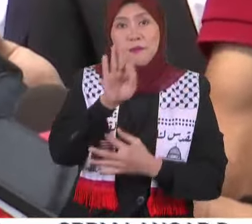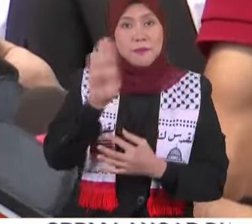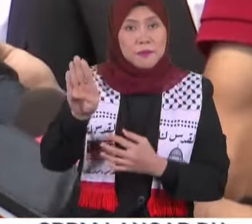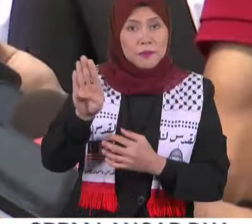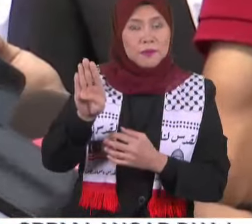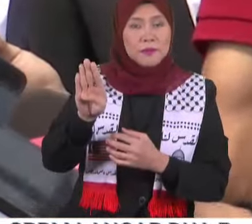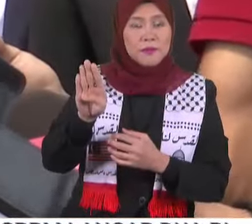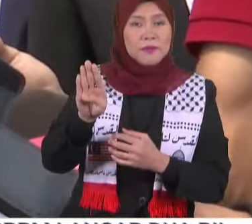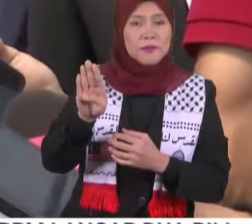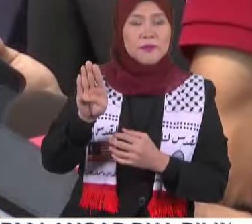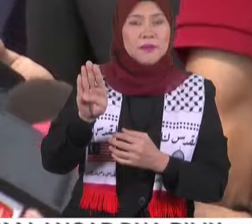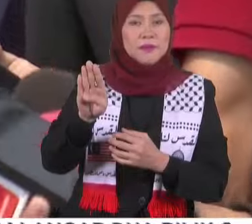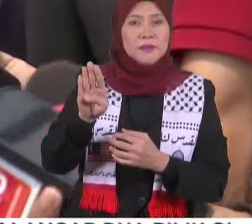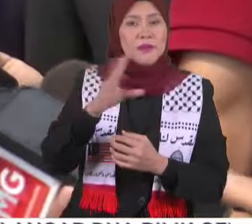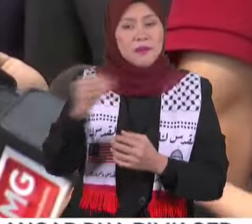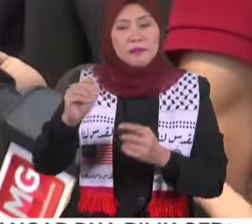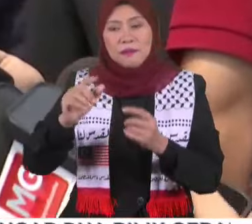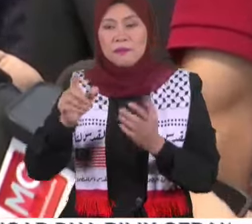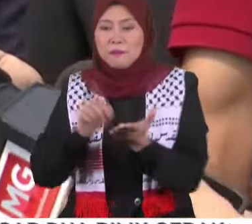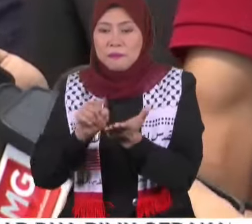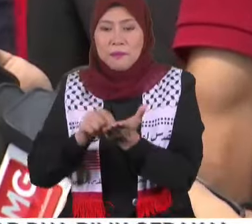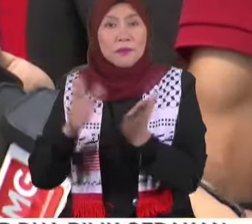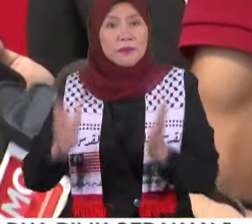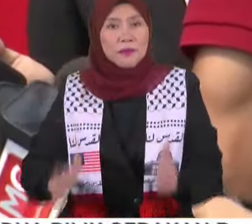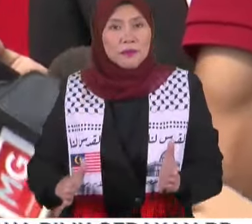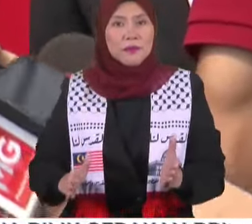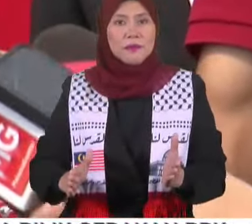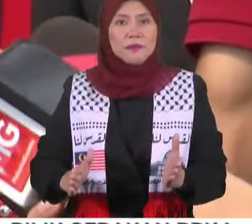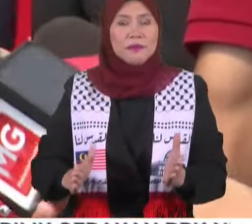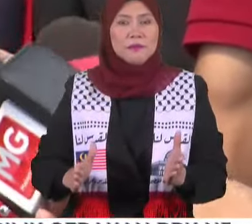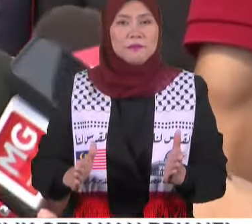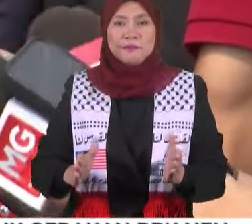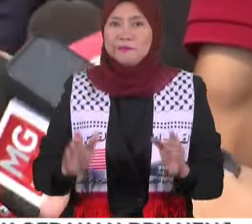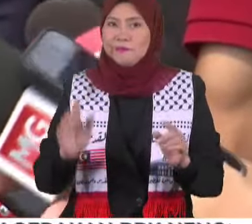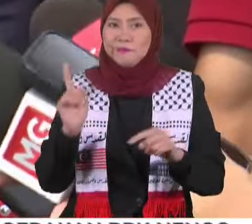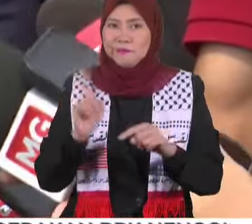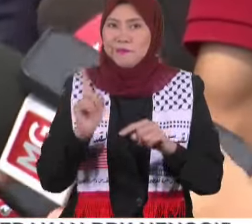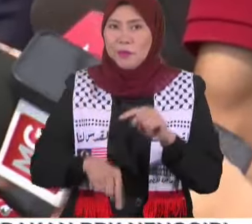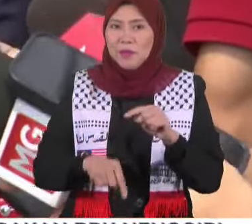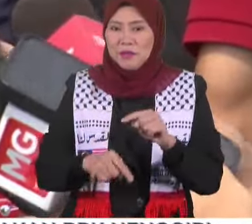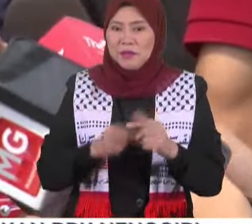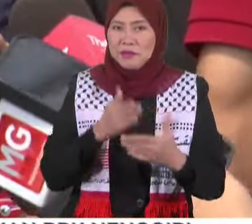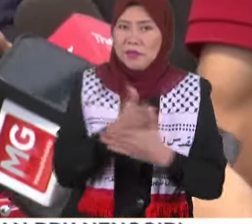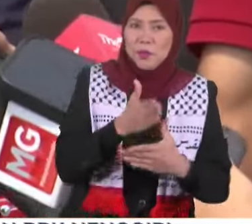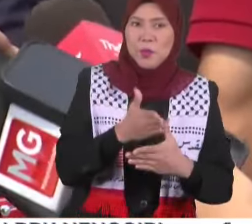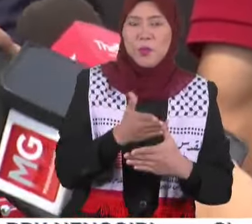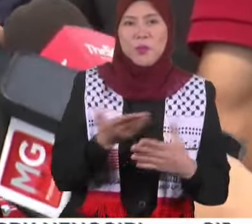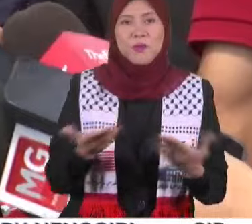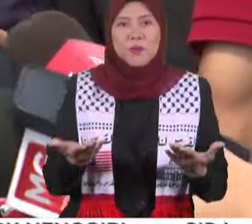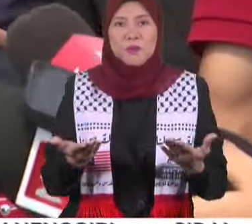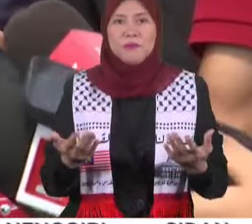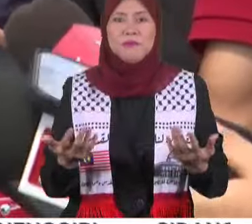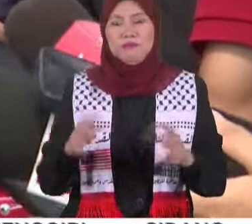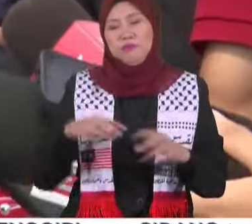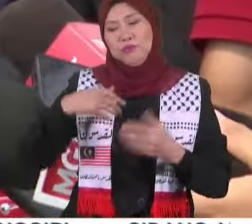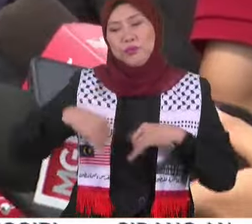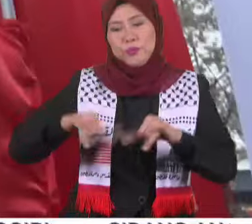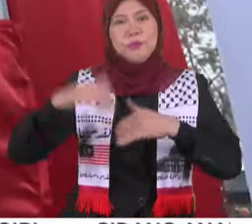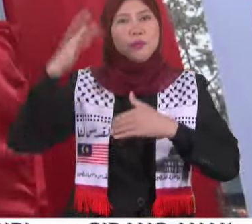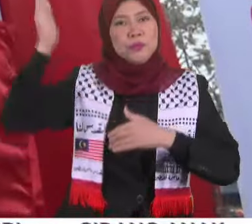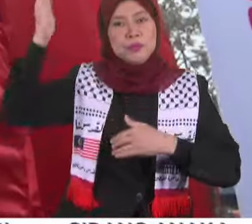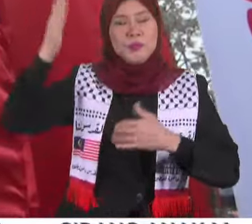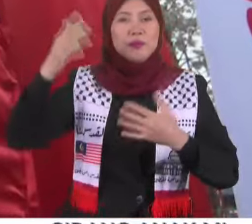Menteri tapi juga di kalangan rakan-rakan media tidak diganggu selama perhimpunan itu berjalan.